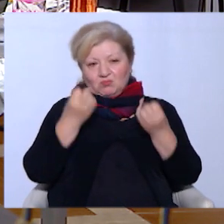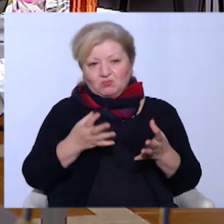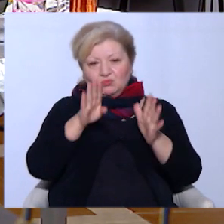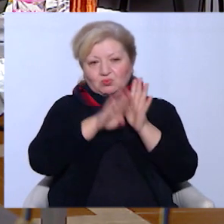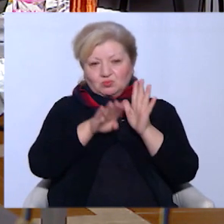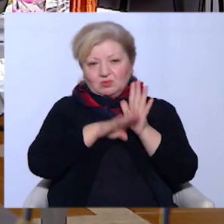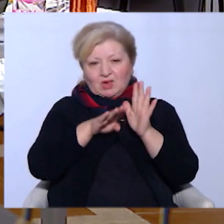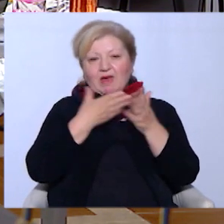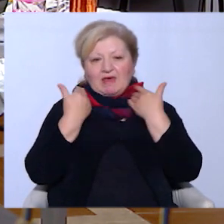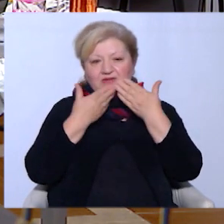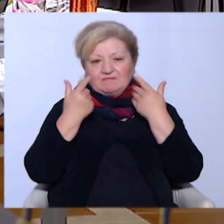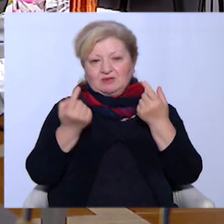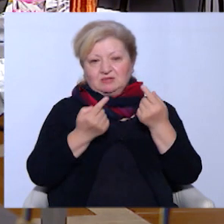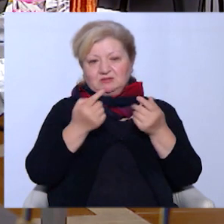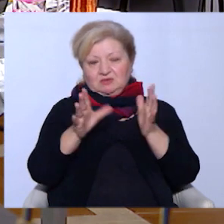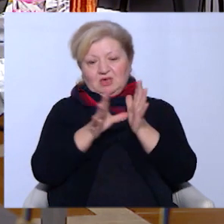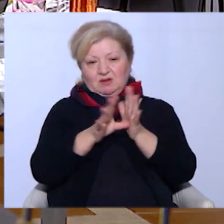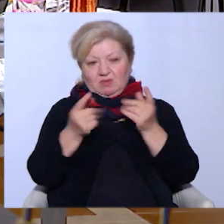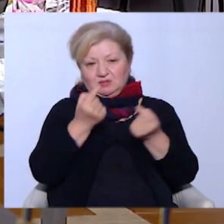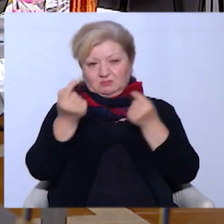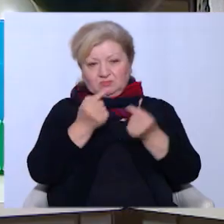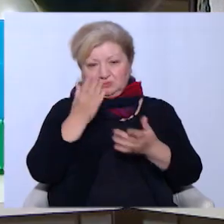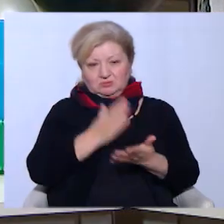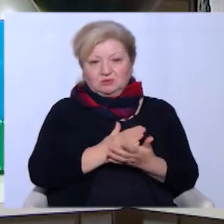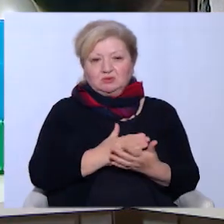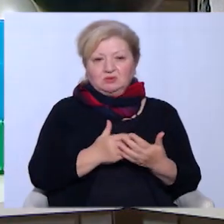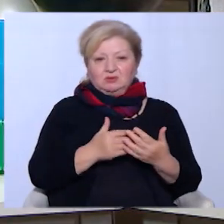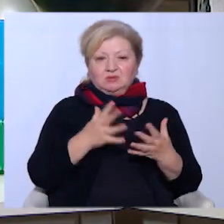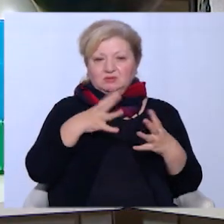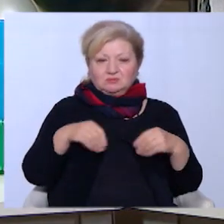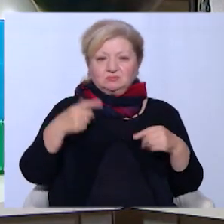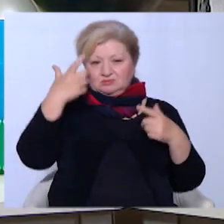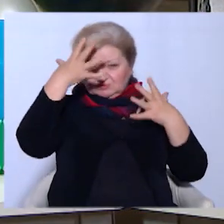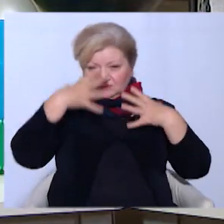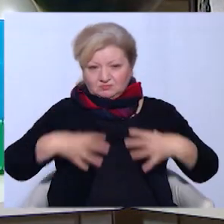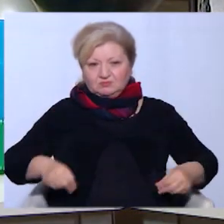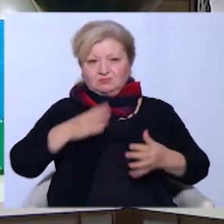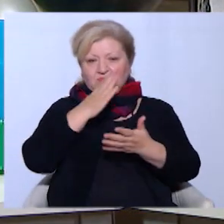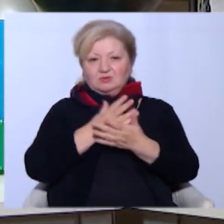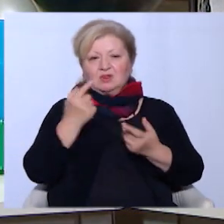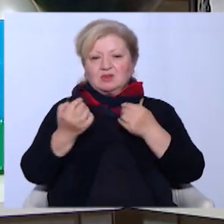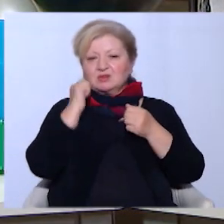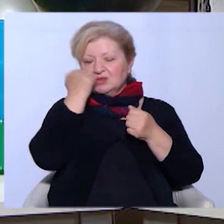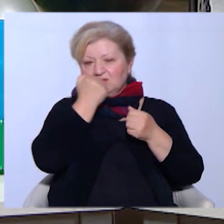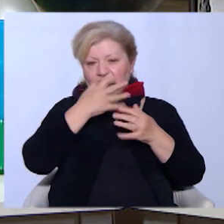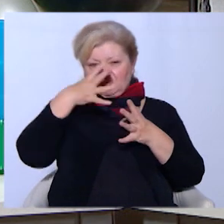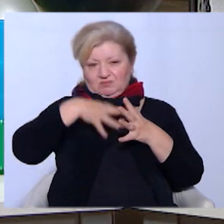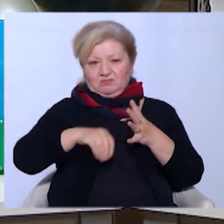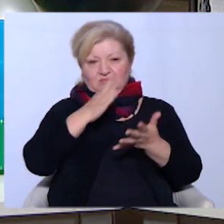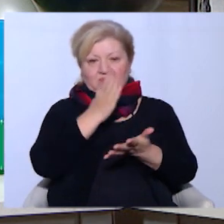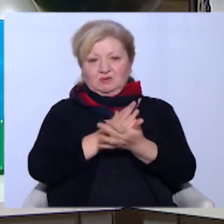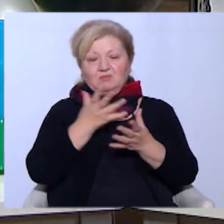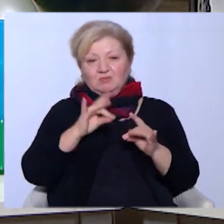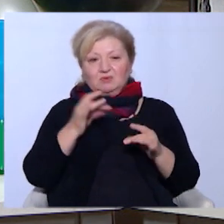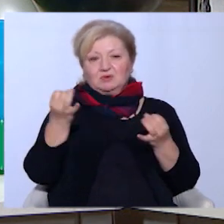დიახ, გარშემო არსებული სხეულები და ჩვენს მთლიანად შევდგებით ნივთიერებებისაგან, მაგრამ